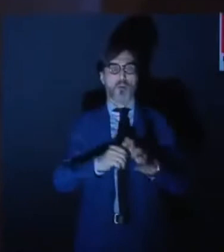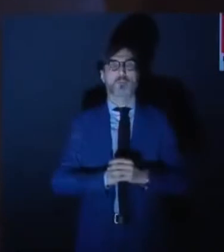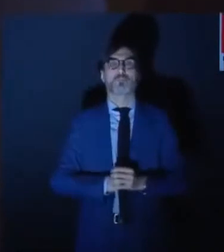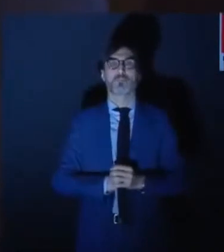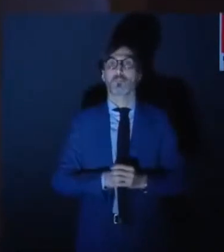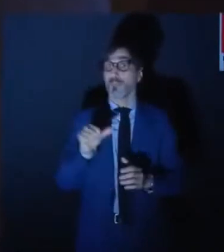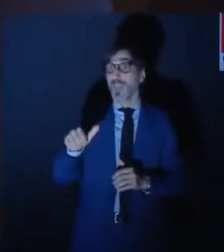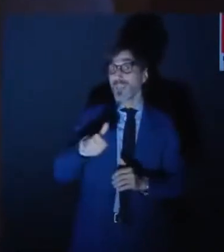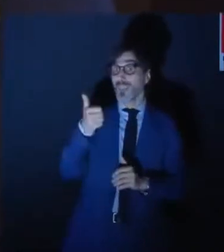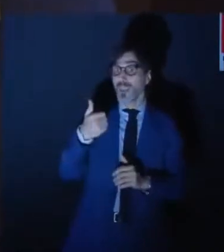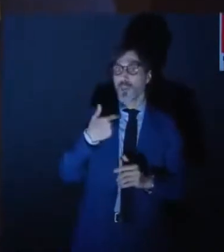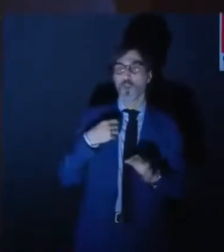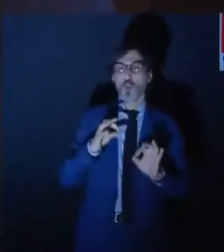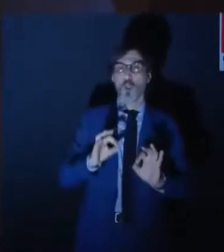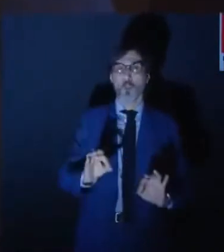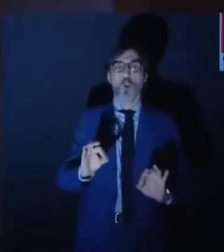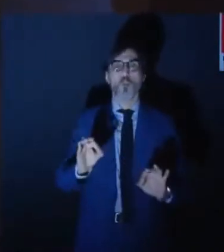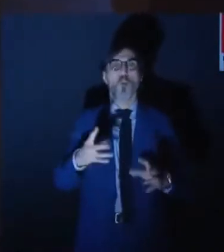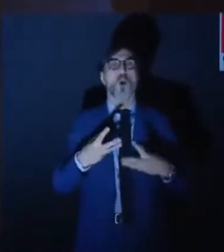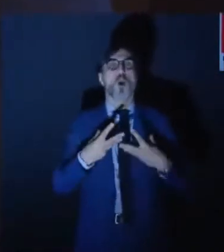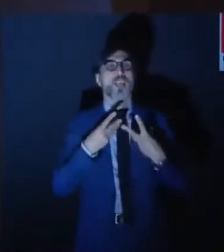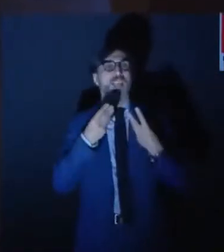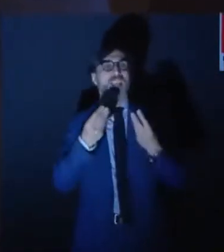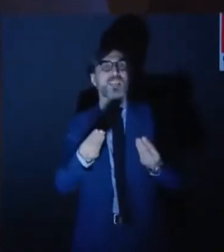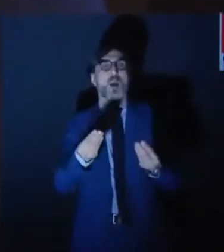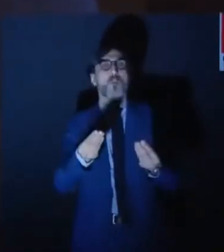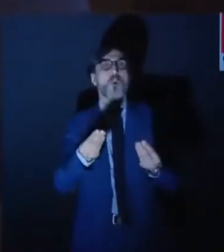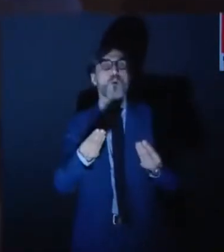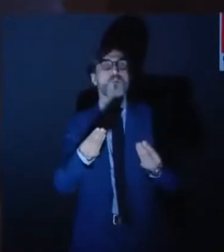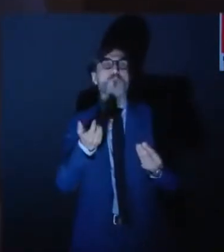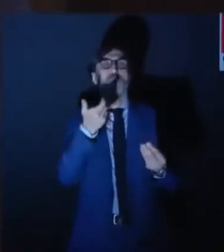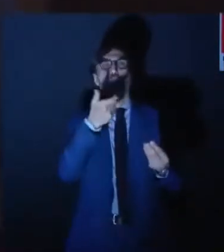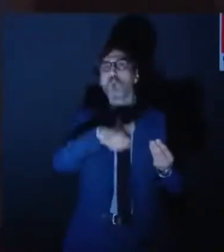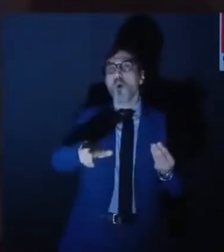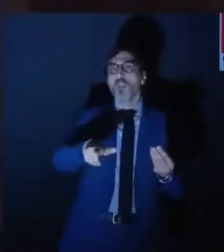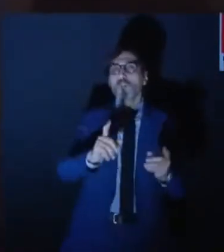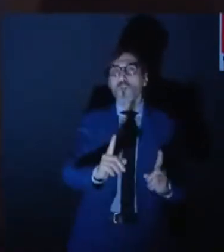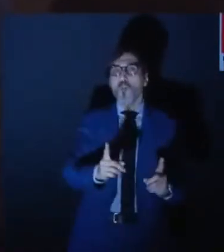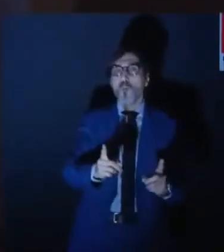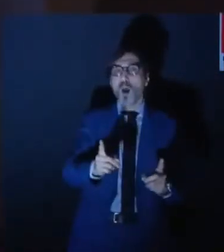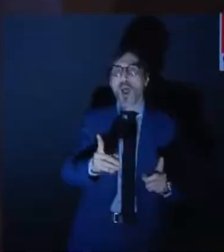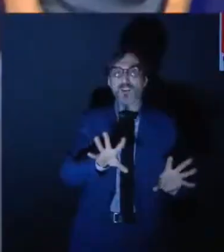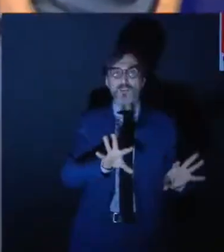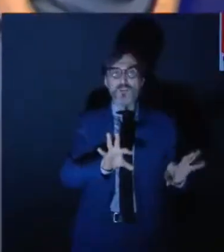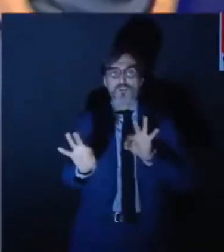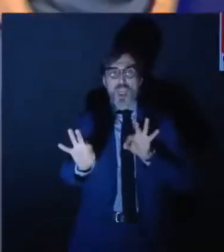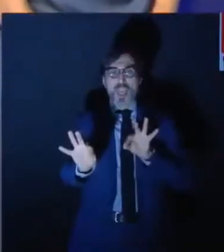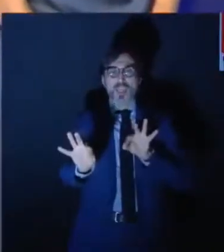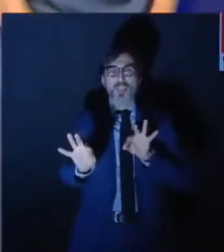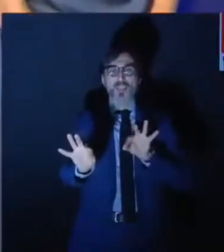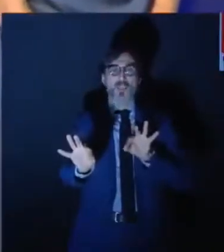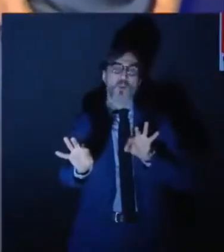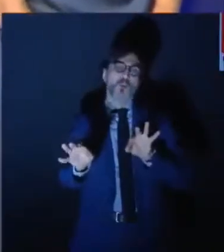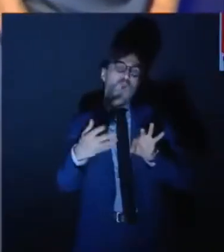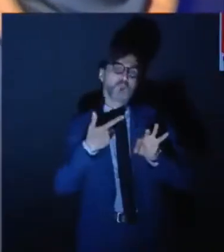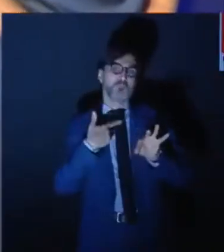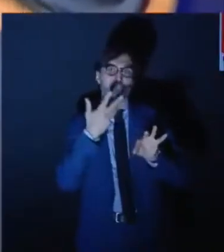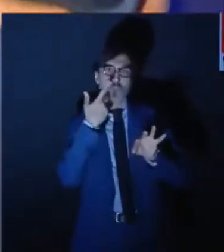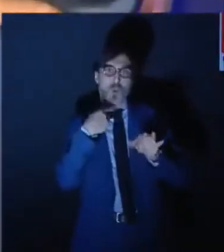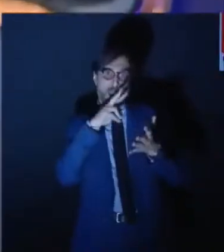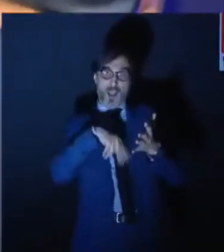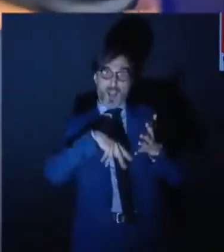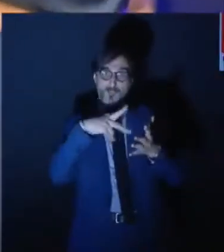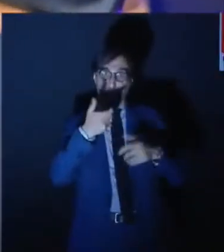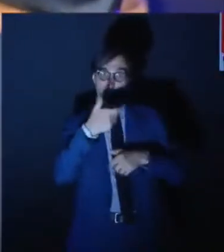iniziamo a dare un pò la motivazione del perché ho scelto in questo sarei grata se la leggesse